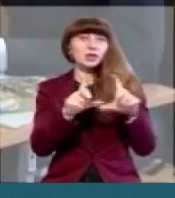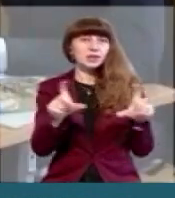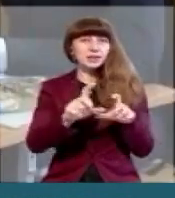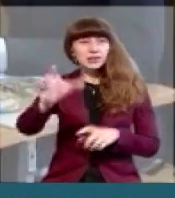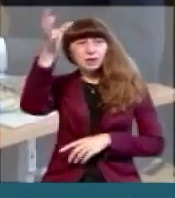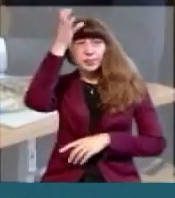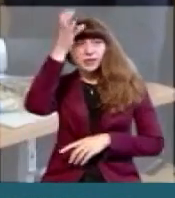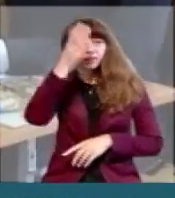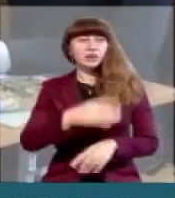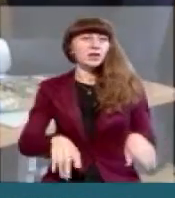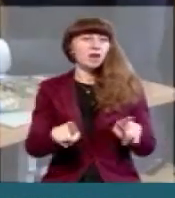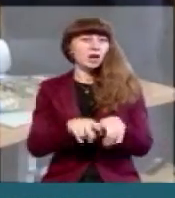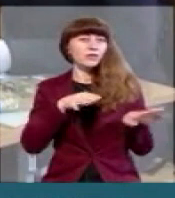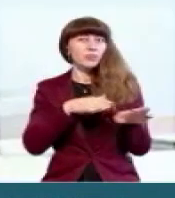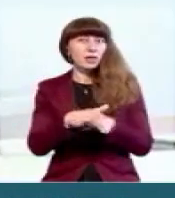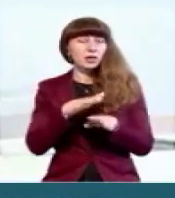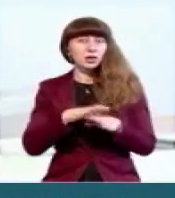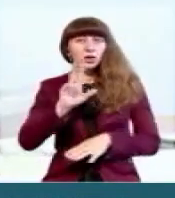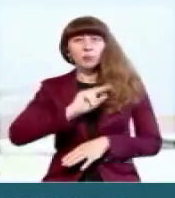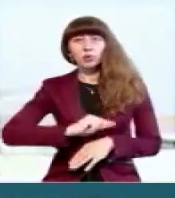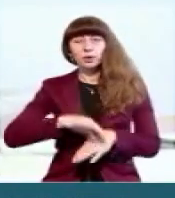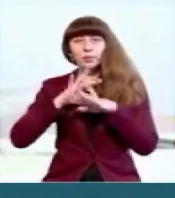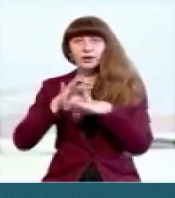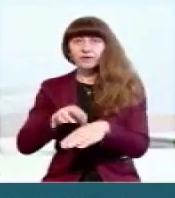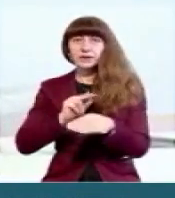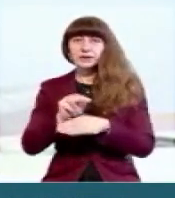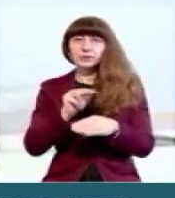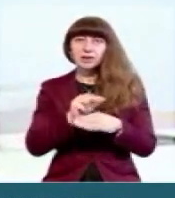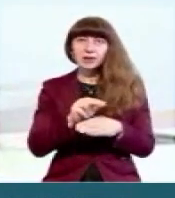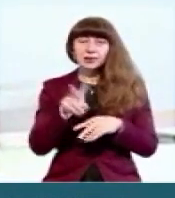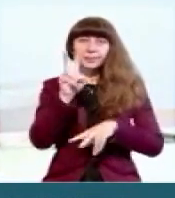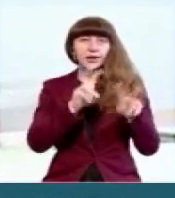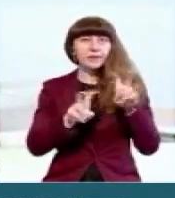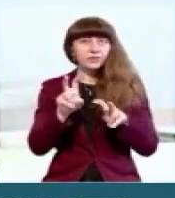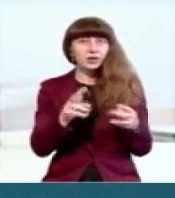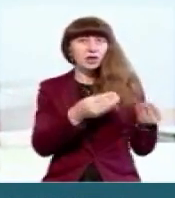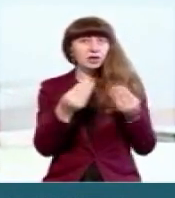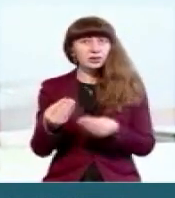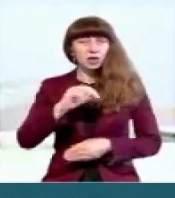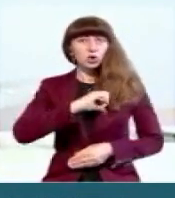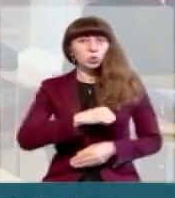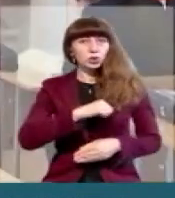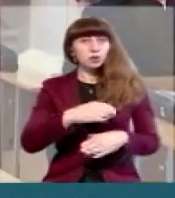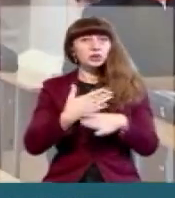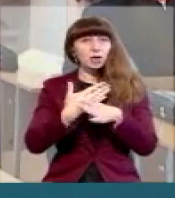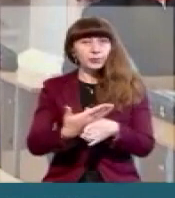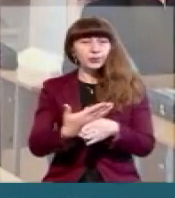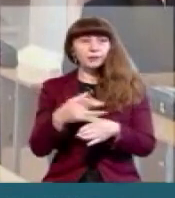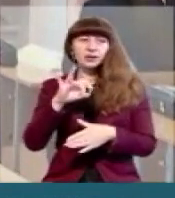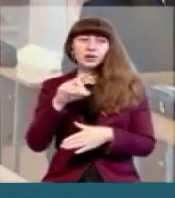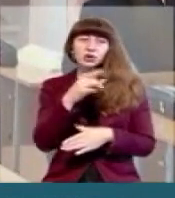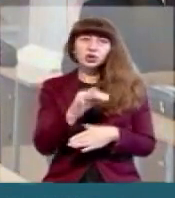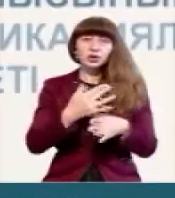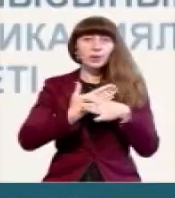беру мониторингтерін жүргізу, педагогтерге, ата-аналарға және заңды тұлғаларға құқықтық кеңес және әдістемелік көмек көрсету бойынша